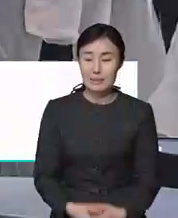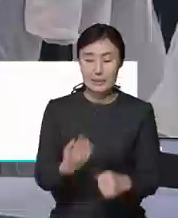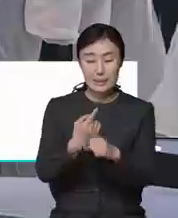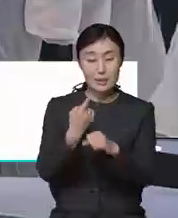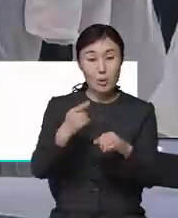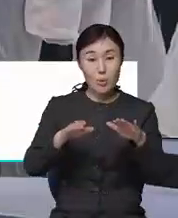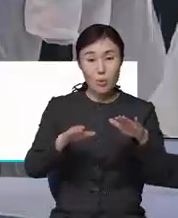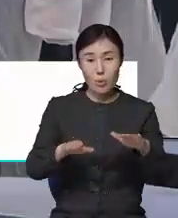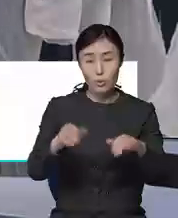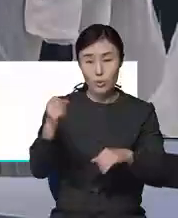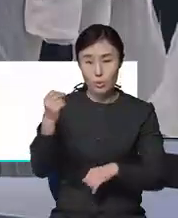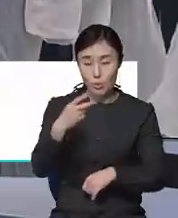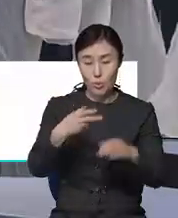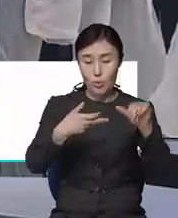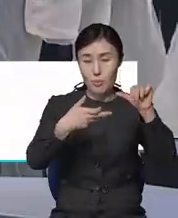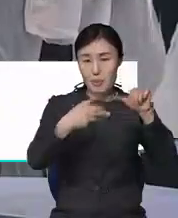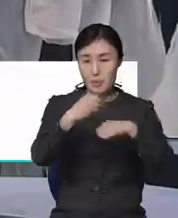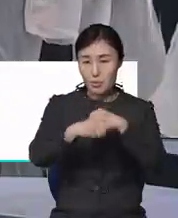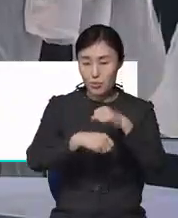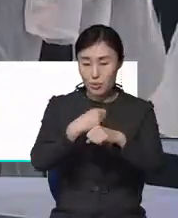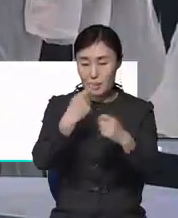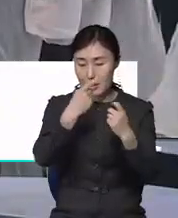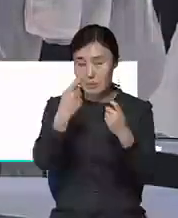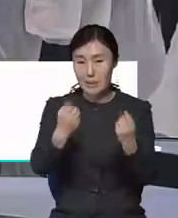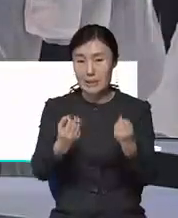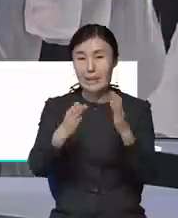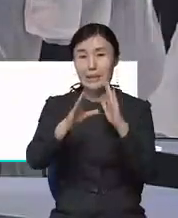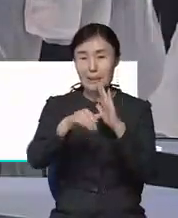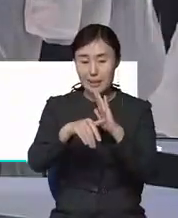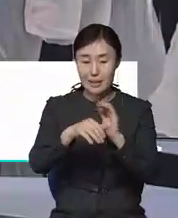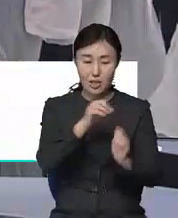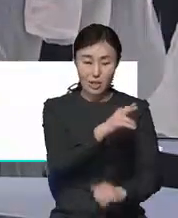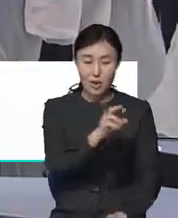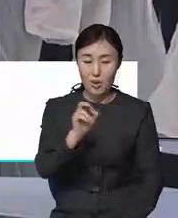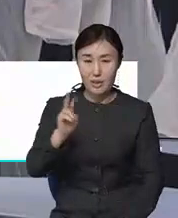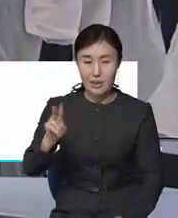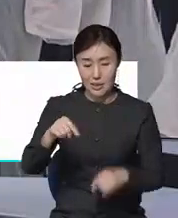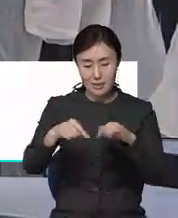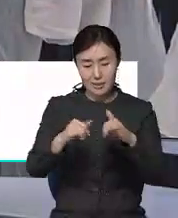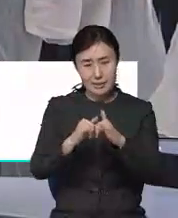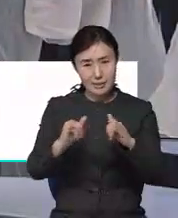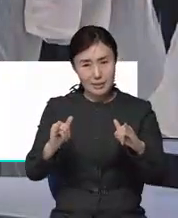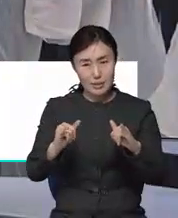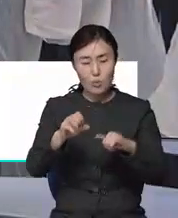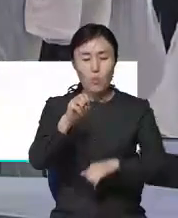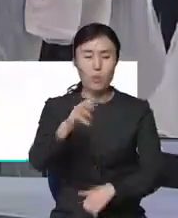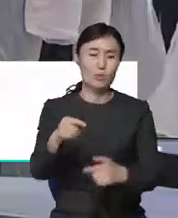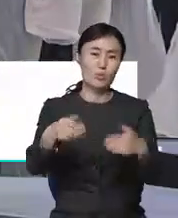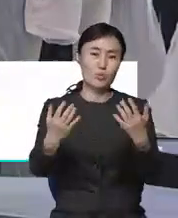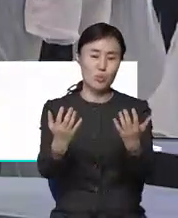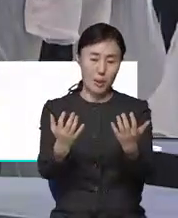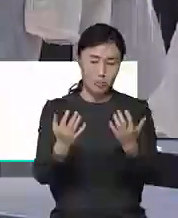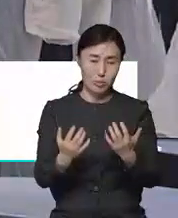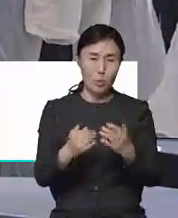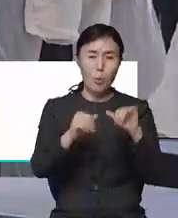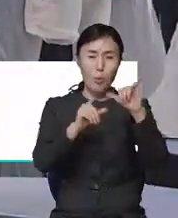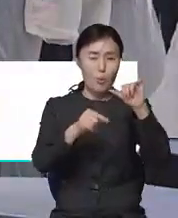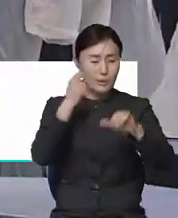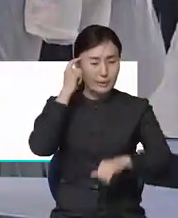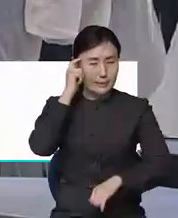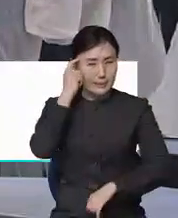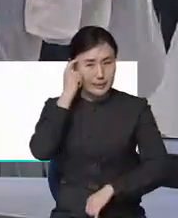지난해에 이어 올해에도 5.18 민주화운동 기념식에 여야 정치인 대부분이 광주를 찾았습니다. 모두 5월 정신을